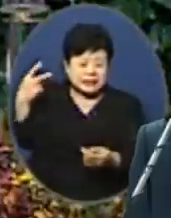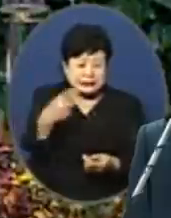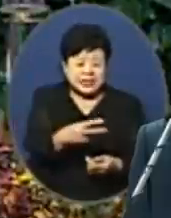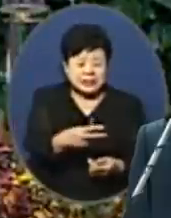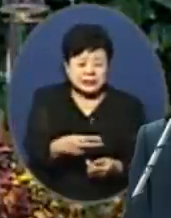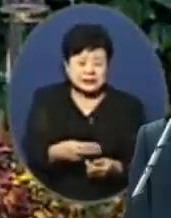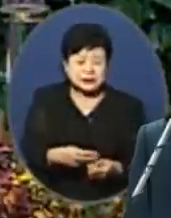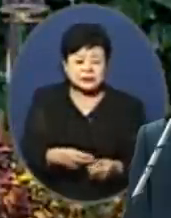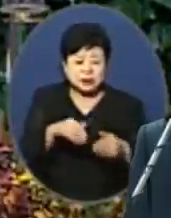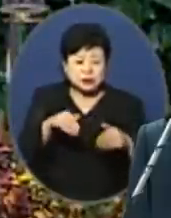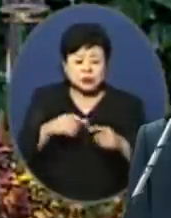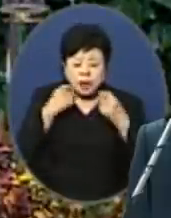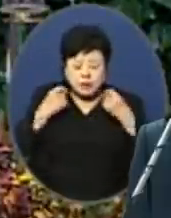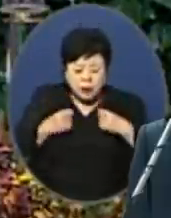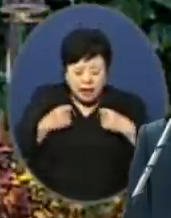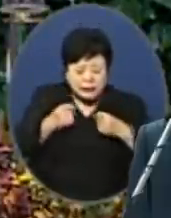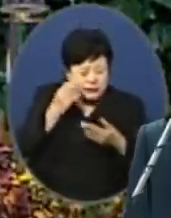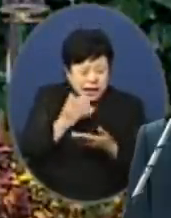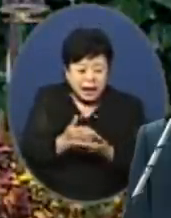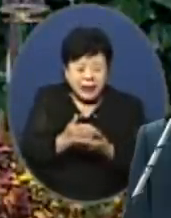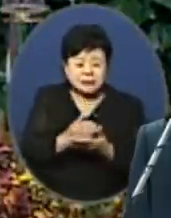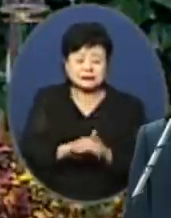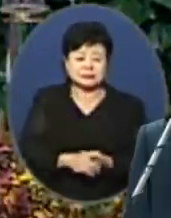다시는 종의 멍에를 메지 말라.